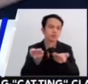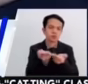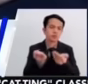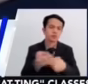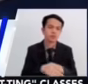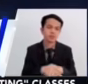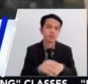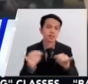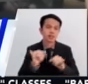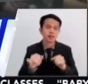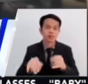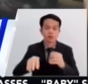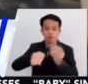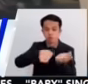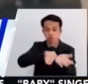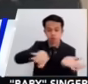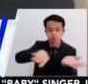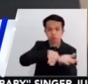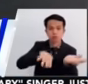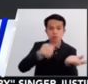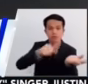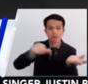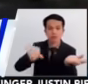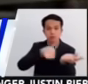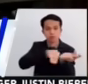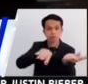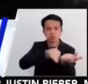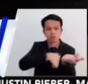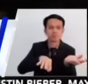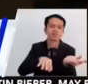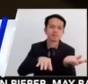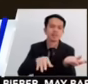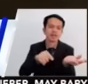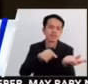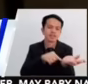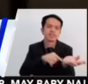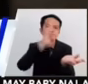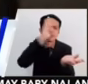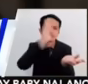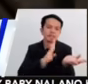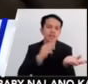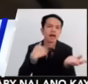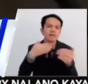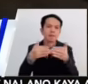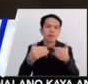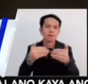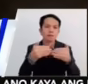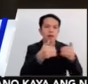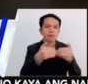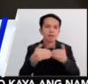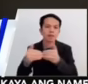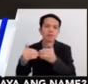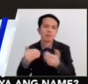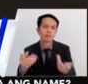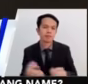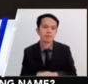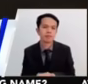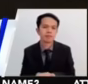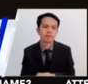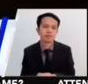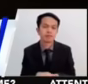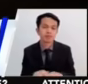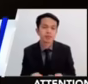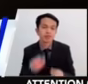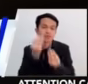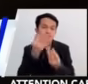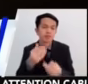tambucho ay meron ding mga UP at yung mga air conditioning unit ay hindi rin